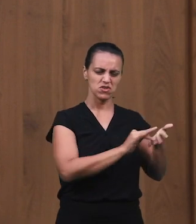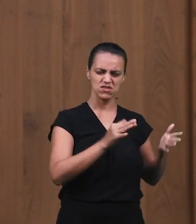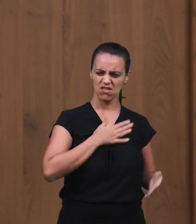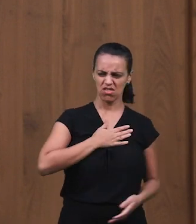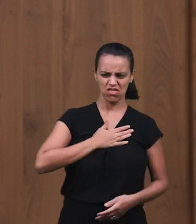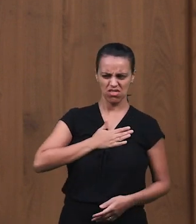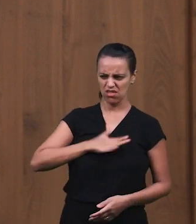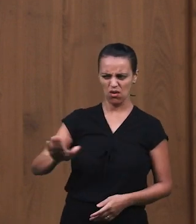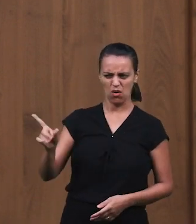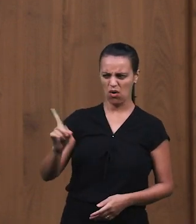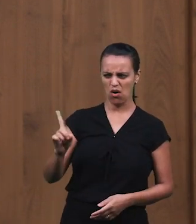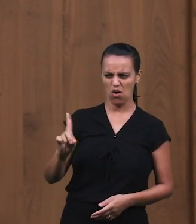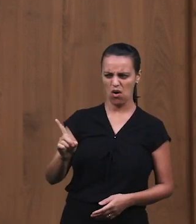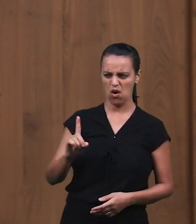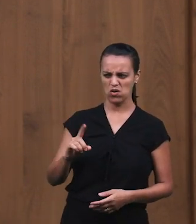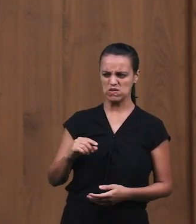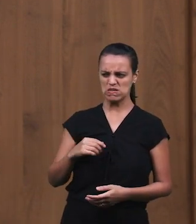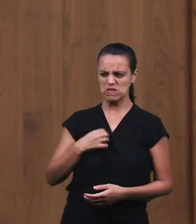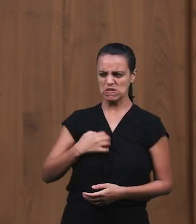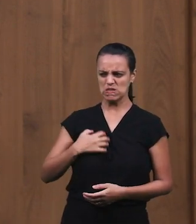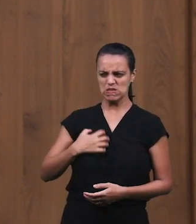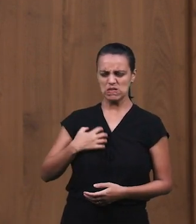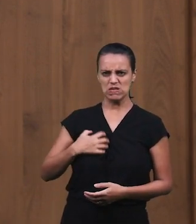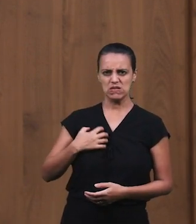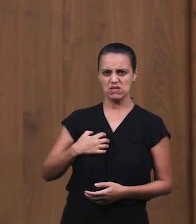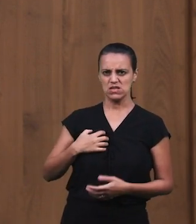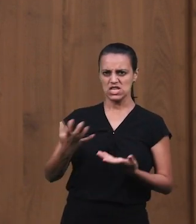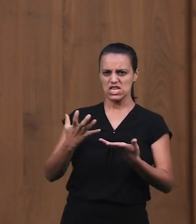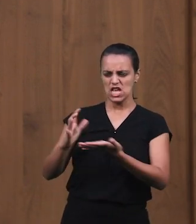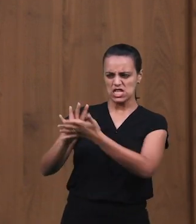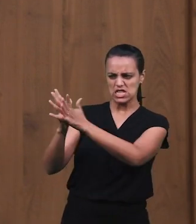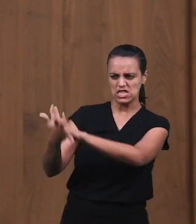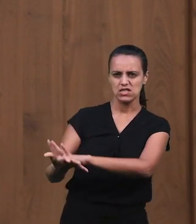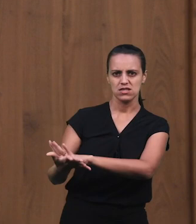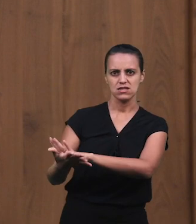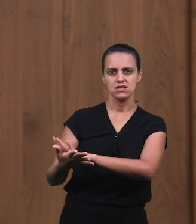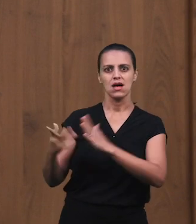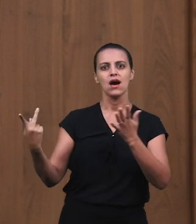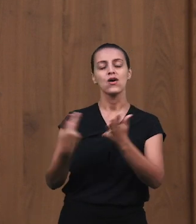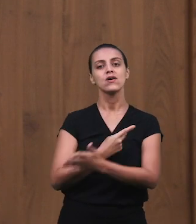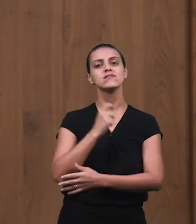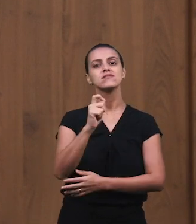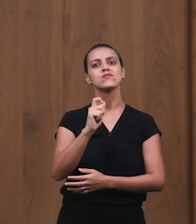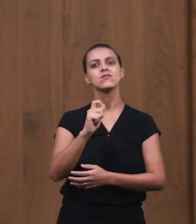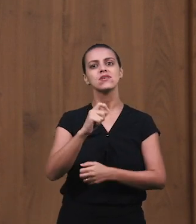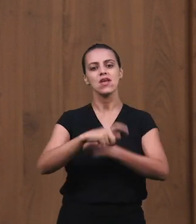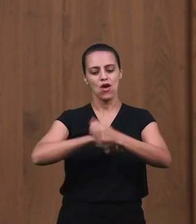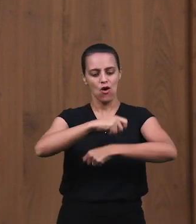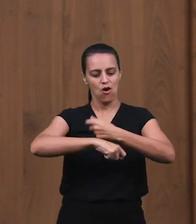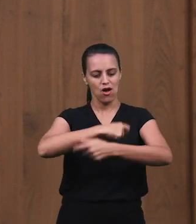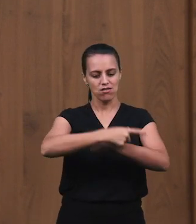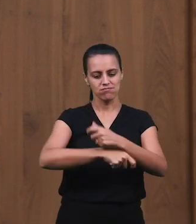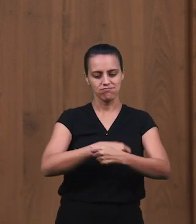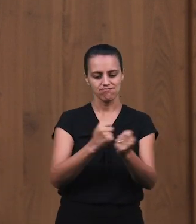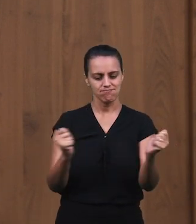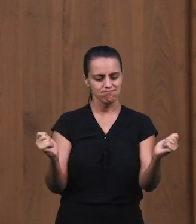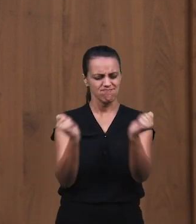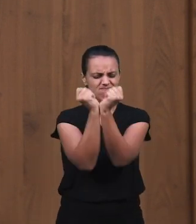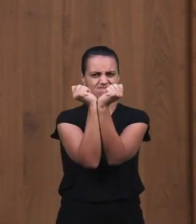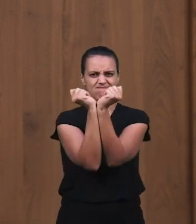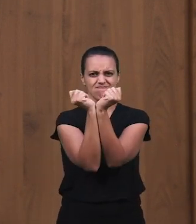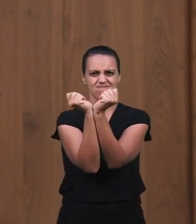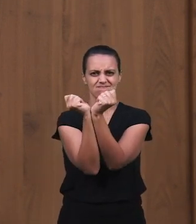était un peuple ennemi d'Israël, voulaient le détruire. Certaines fois, l'ont attaché avec des cordes, l'ont amené aux